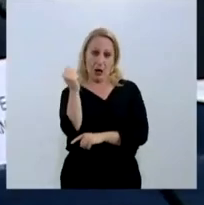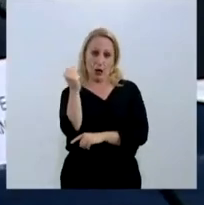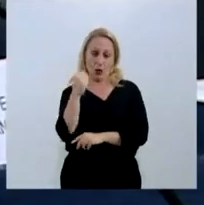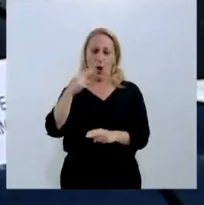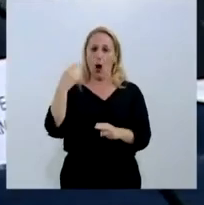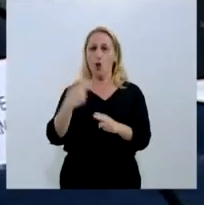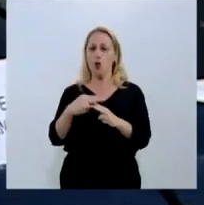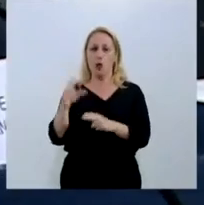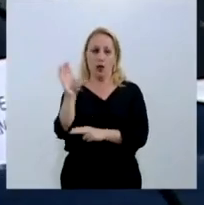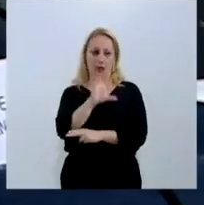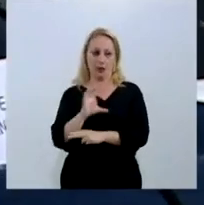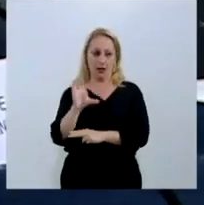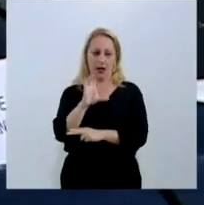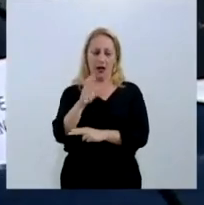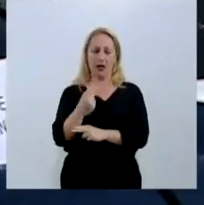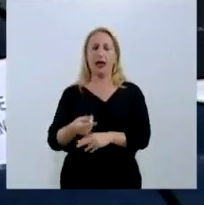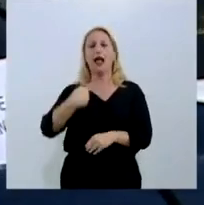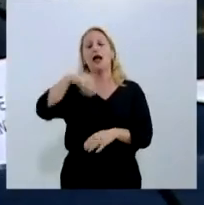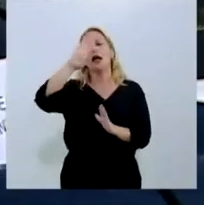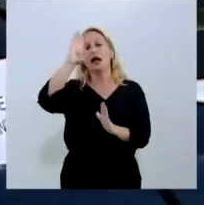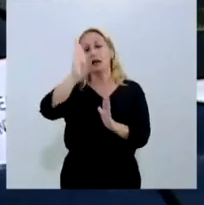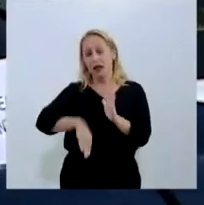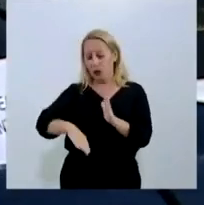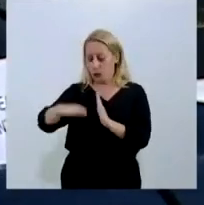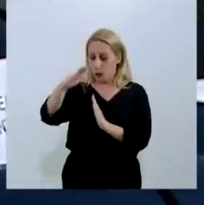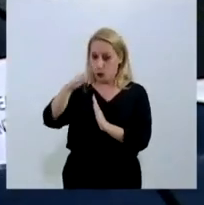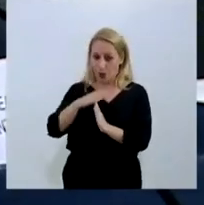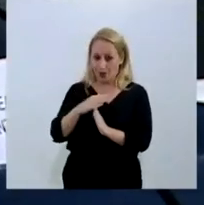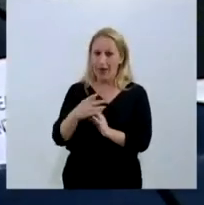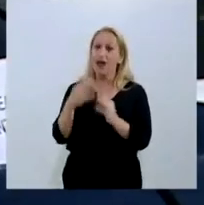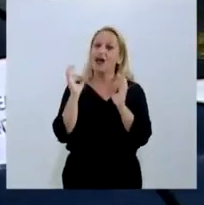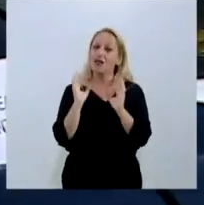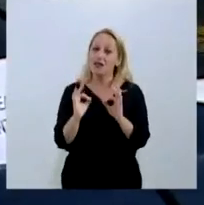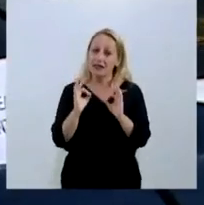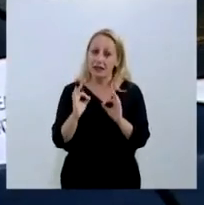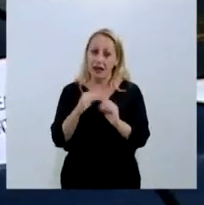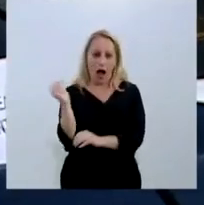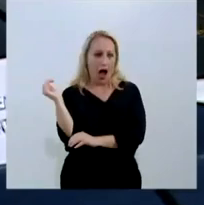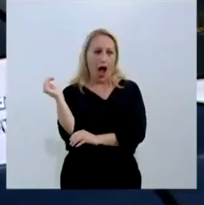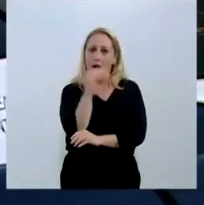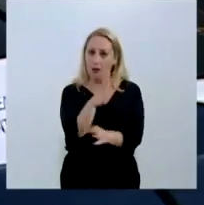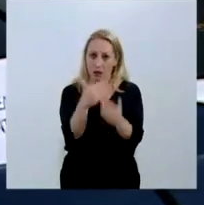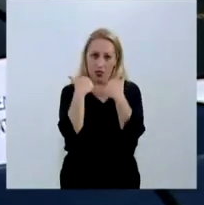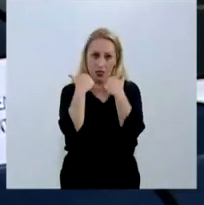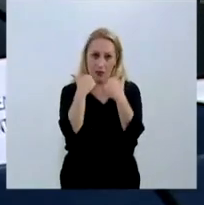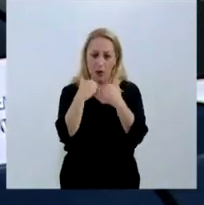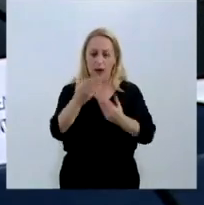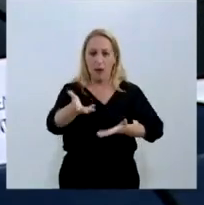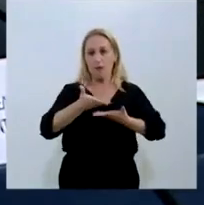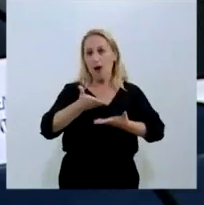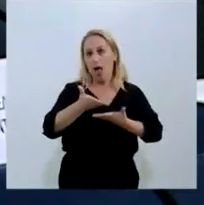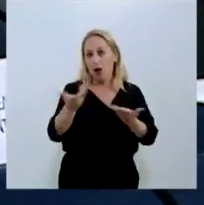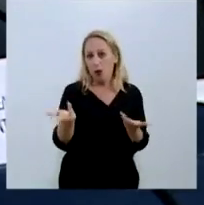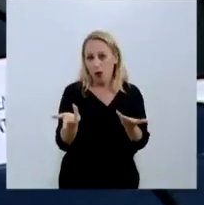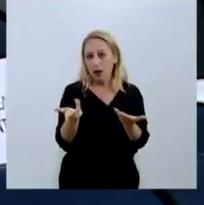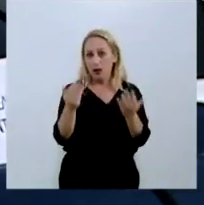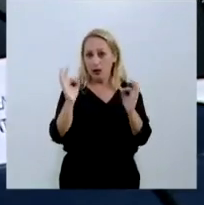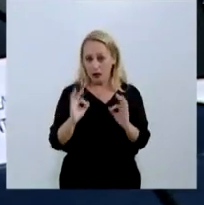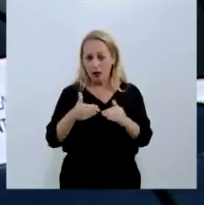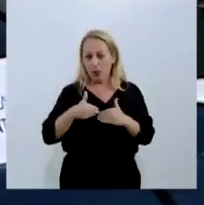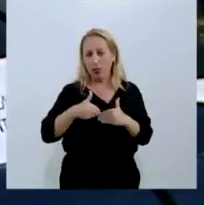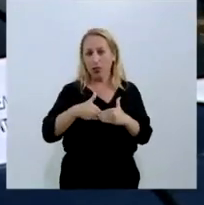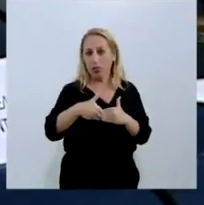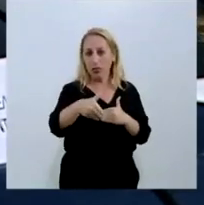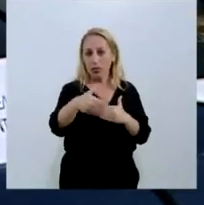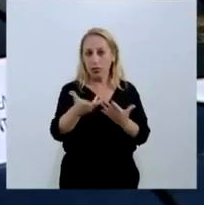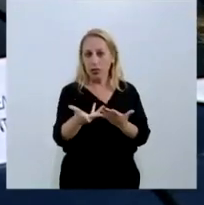τέλος, κύριε Πρόεδρε, χρειάζεται χρόνος για να αποκατασταθεί ο παραγωγικός ιστός. Πώς και πότε εκτιμάτε